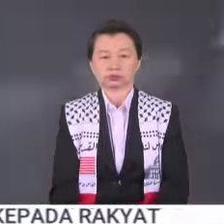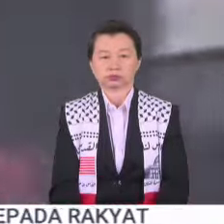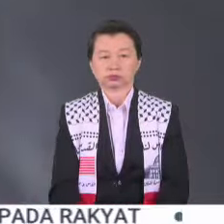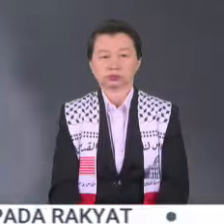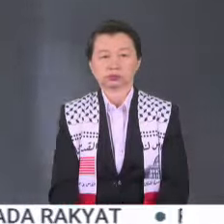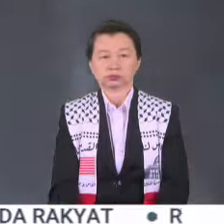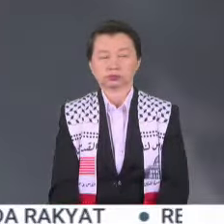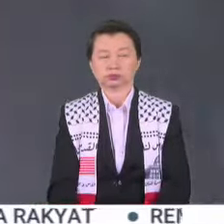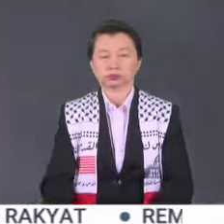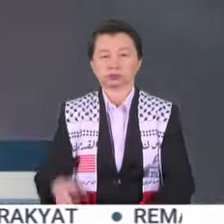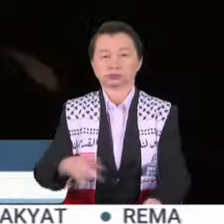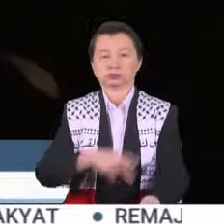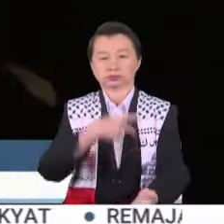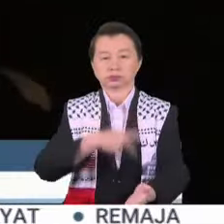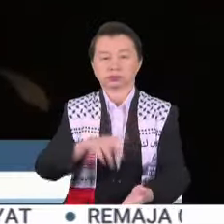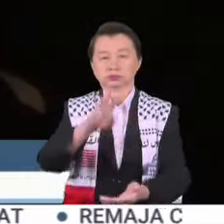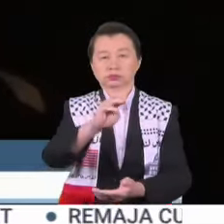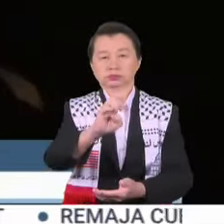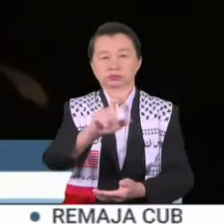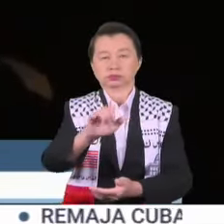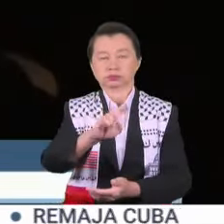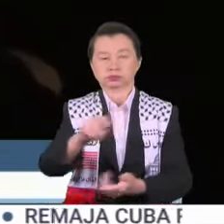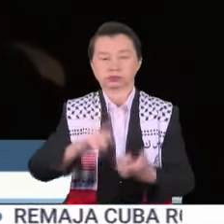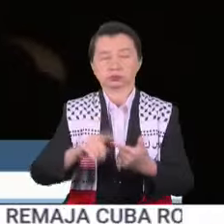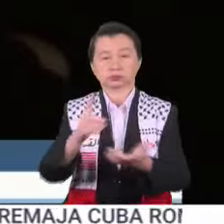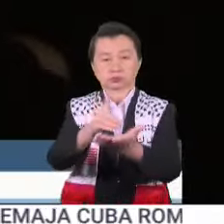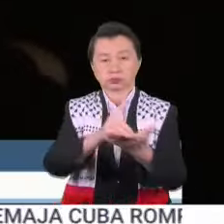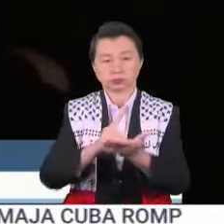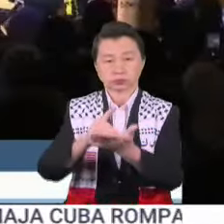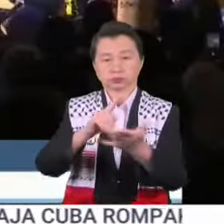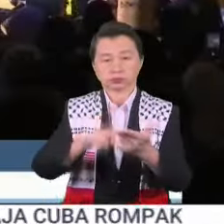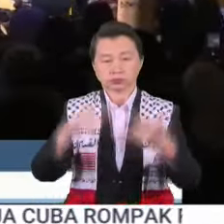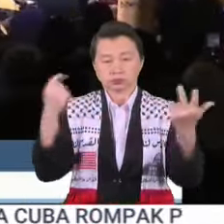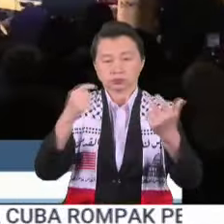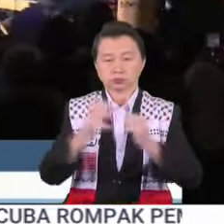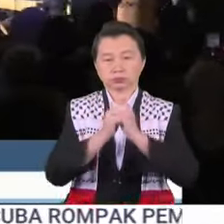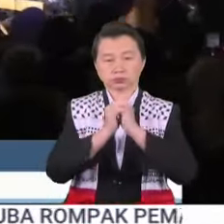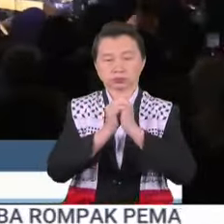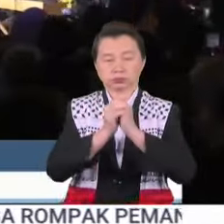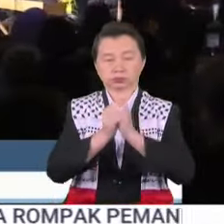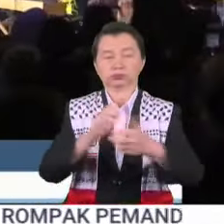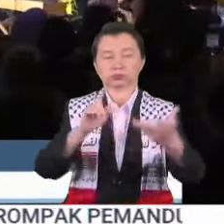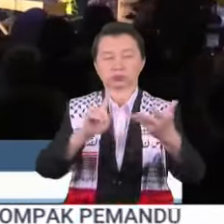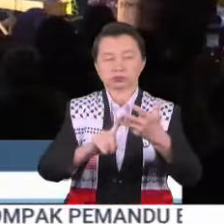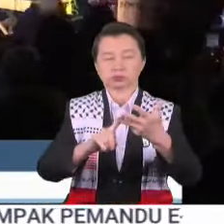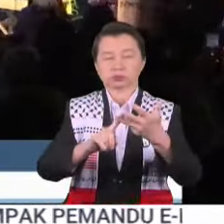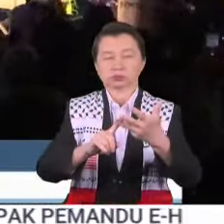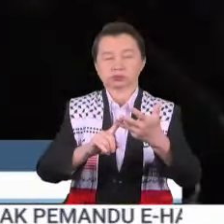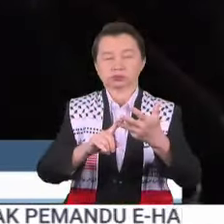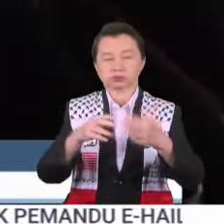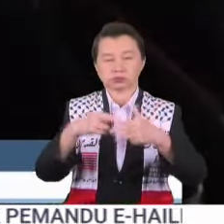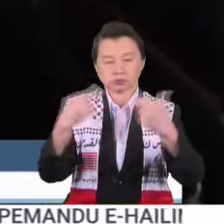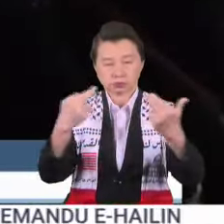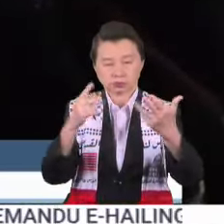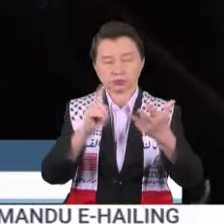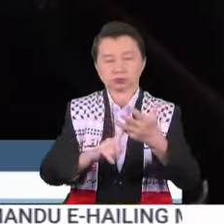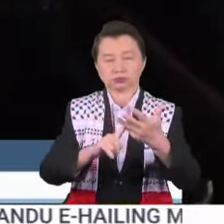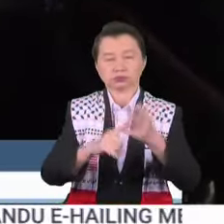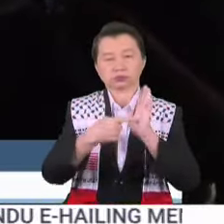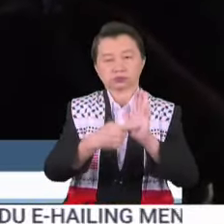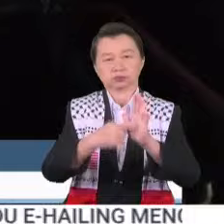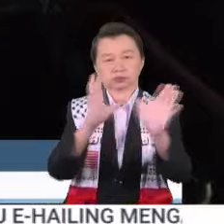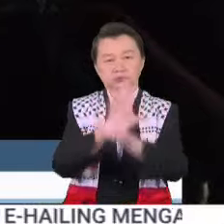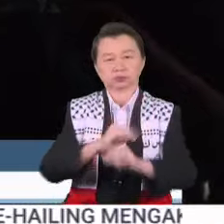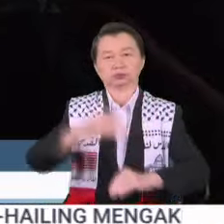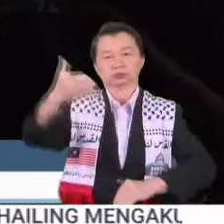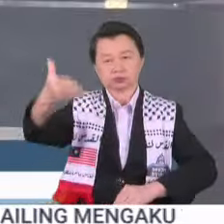Rau, Pesta Kaul Melanau, Perayaan Diva Bali, Sambutan Tahun Baru Cina, Silat Melayu dan Persembahan Sarawak